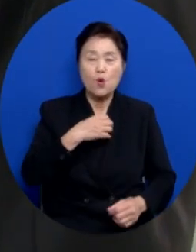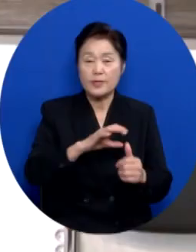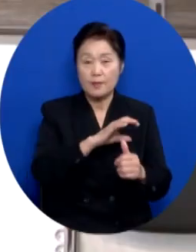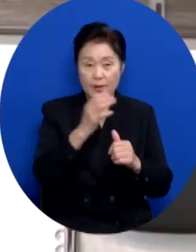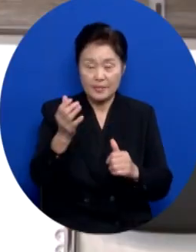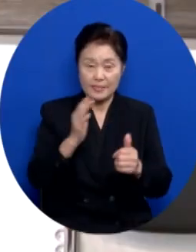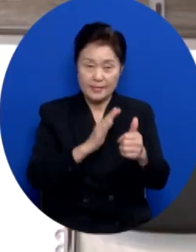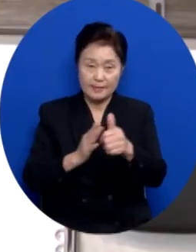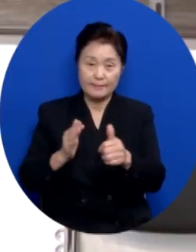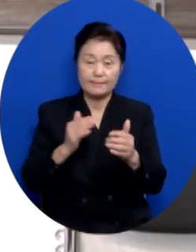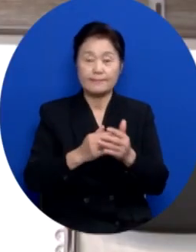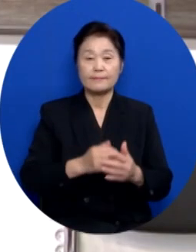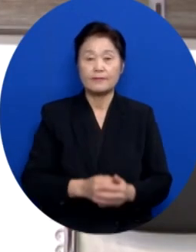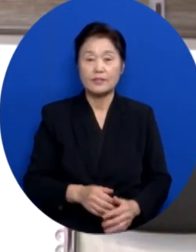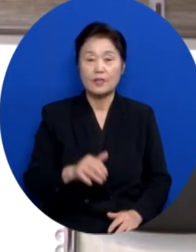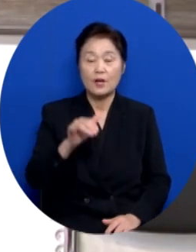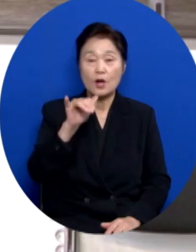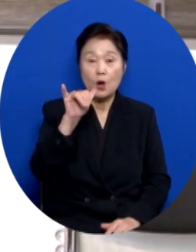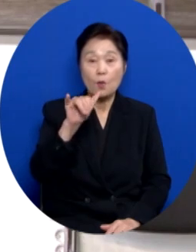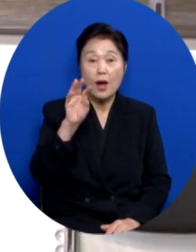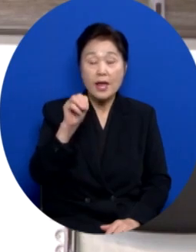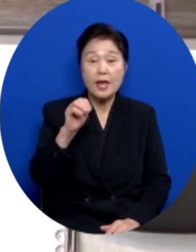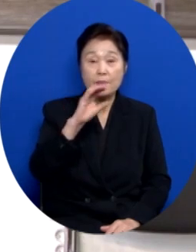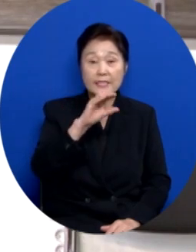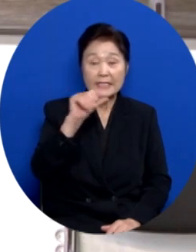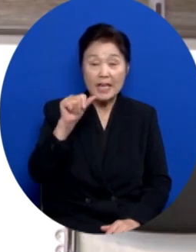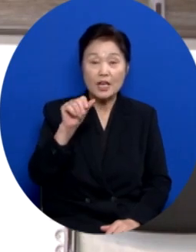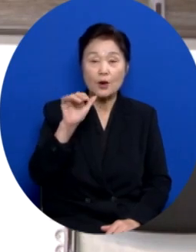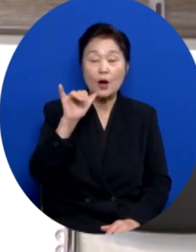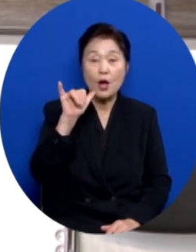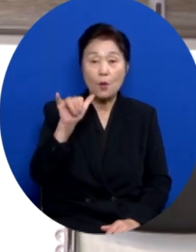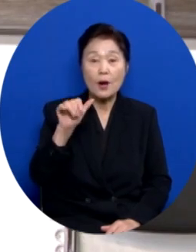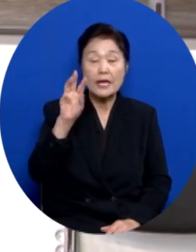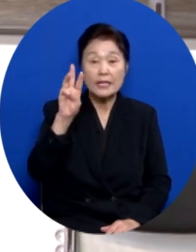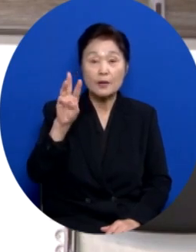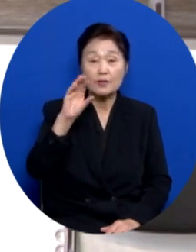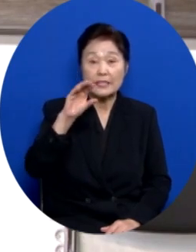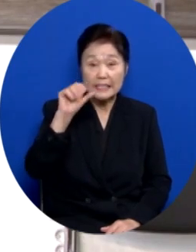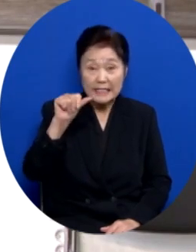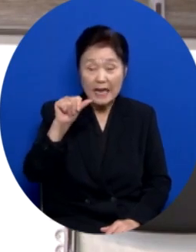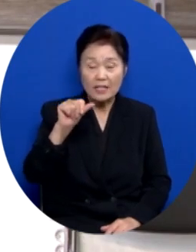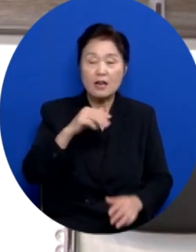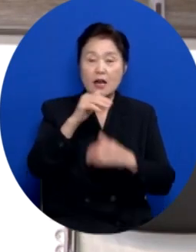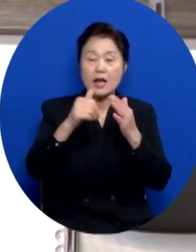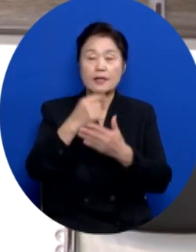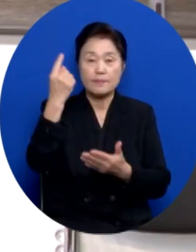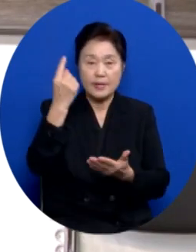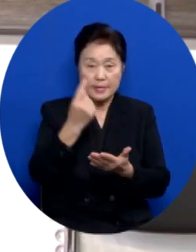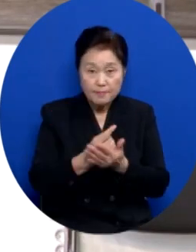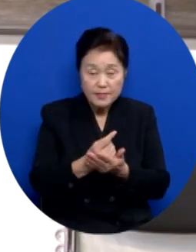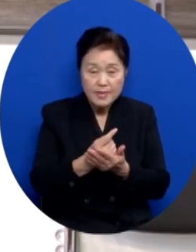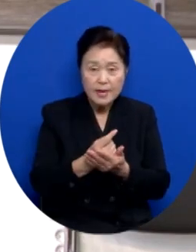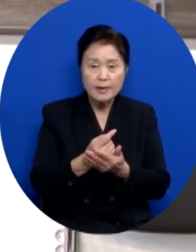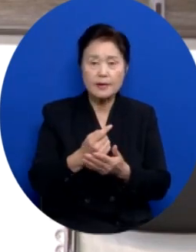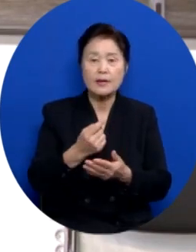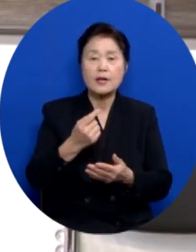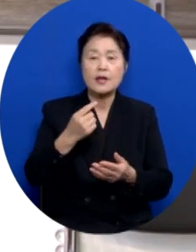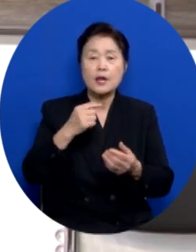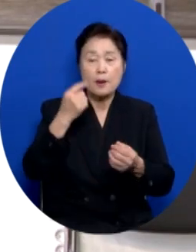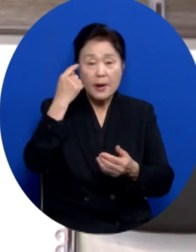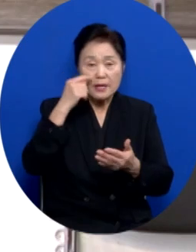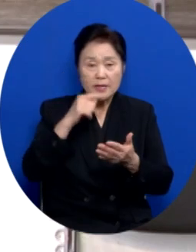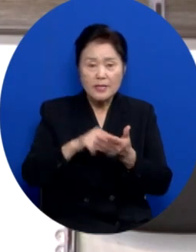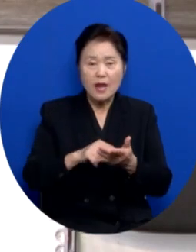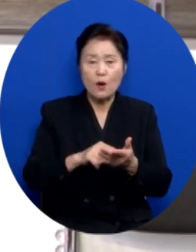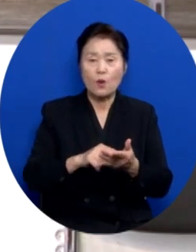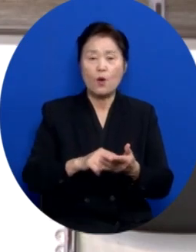권면했습니다. YMCA와 YWCA는 하나님의 임재를 발견하고 또 그 임재를 바탕으로 해서 지역사회의